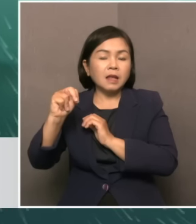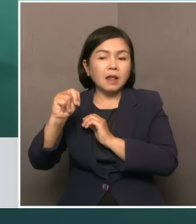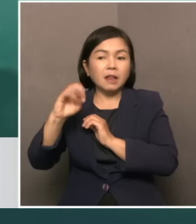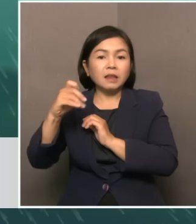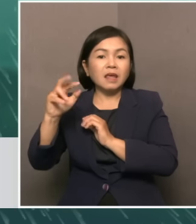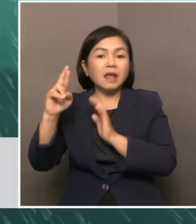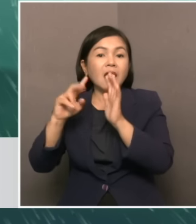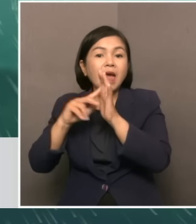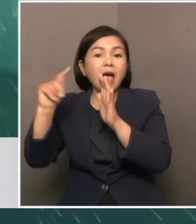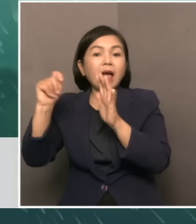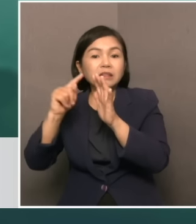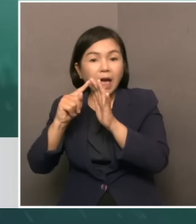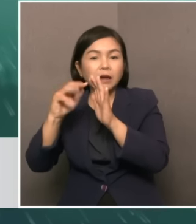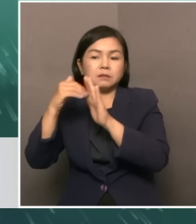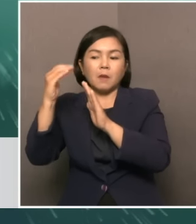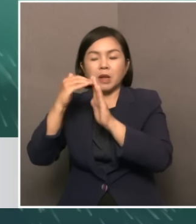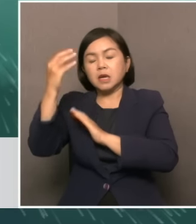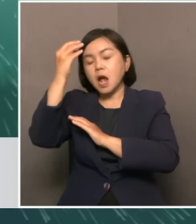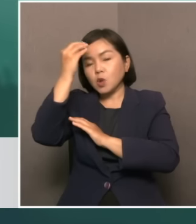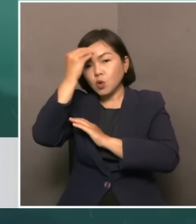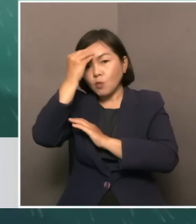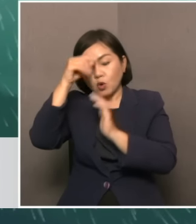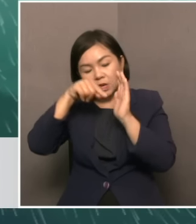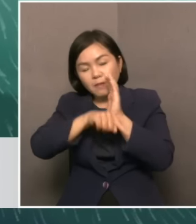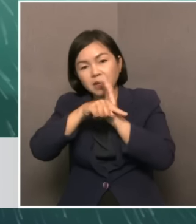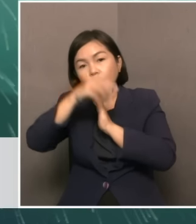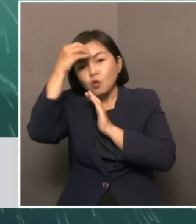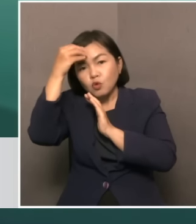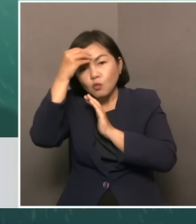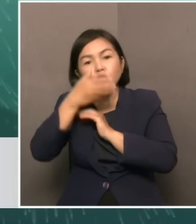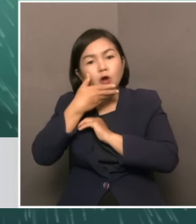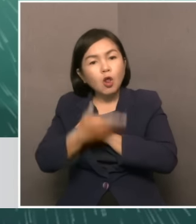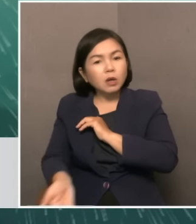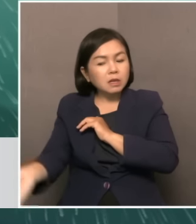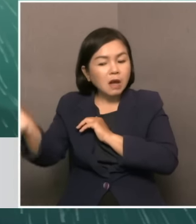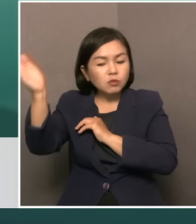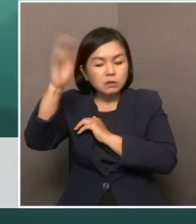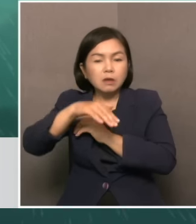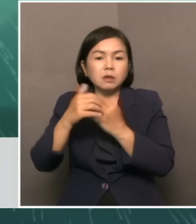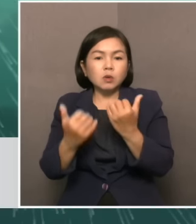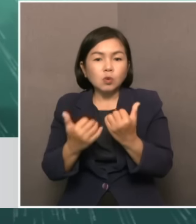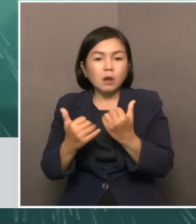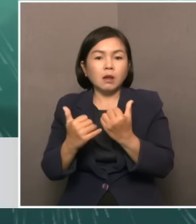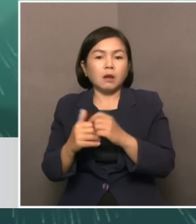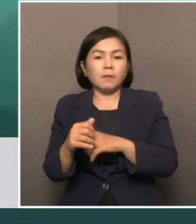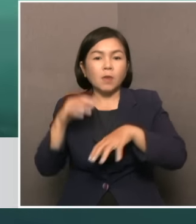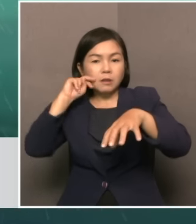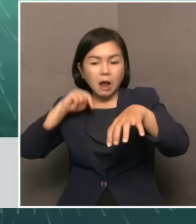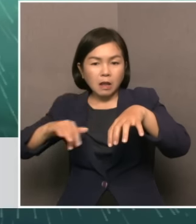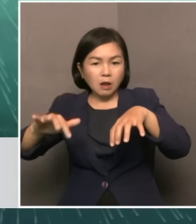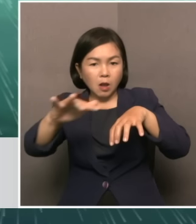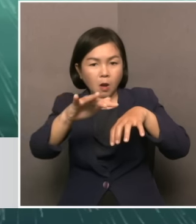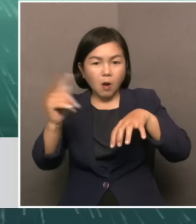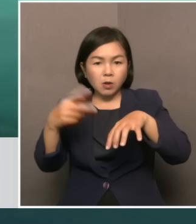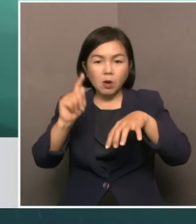หิมะตกหนักทางตอนเหนือและตะวันออกของญี่ปุ่นตลอดทั้งวันนี้ล่าสุดฮอกไกโดเกาะขนาดใหญ่ที่ตั้งอยู่บริเวณทิศเหนือ